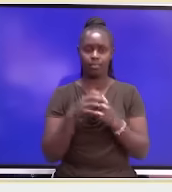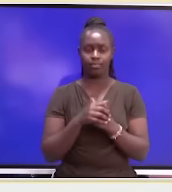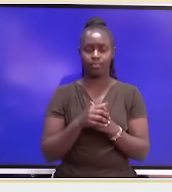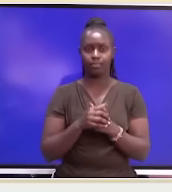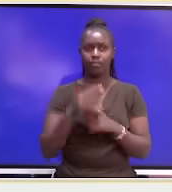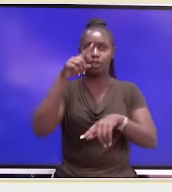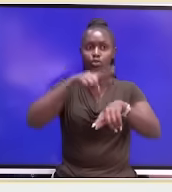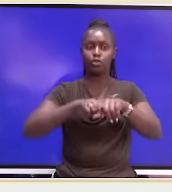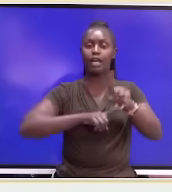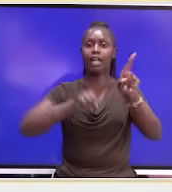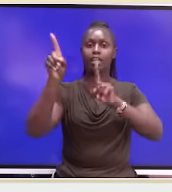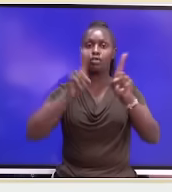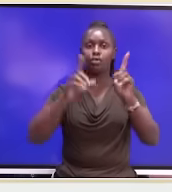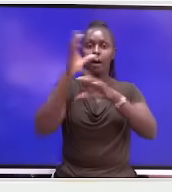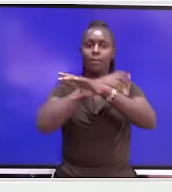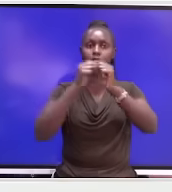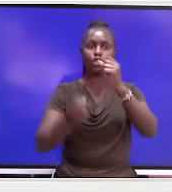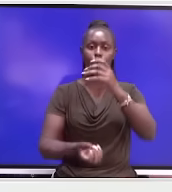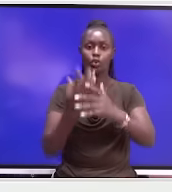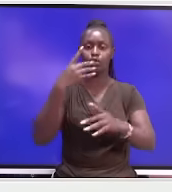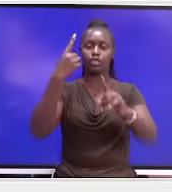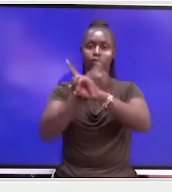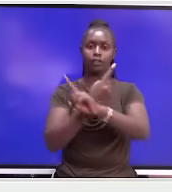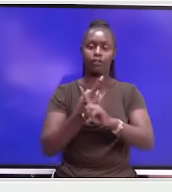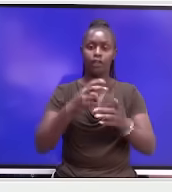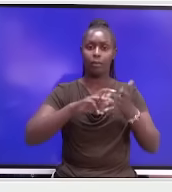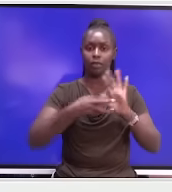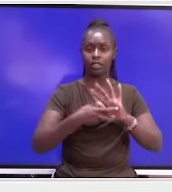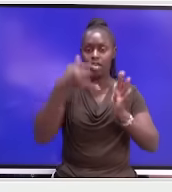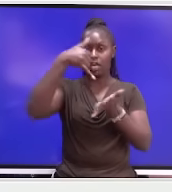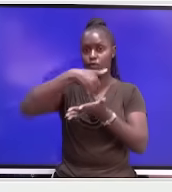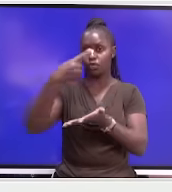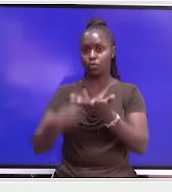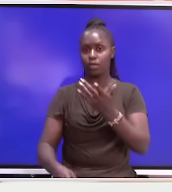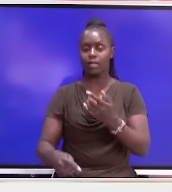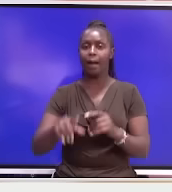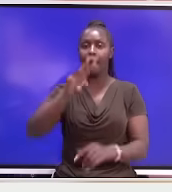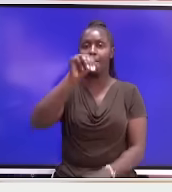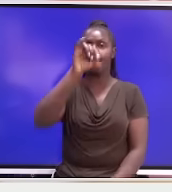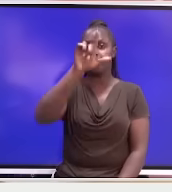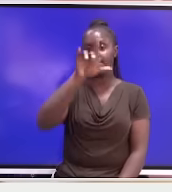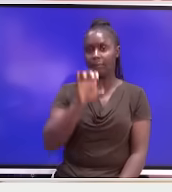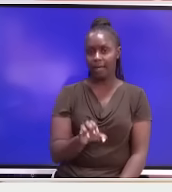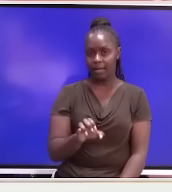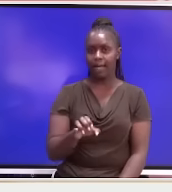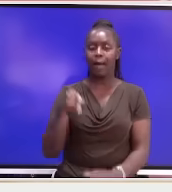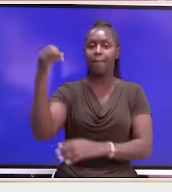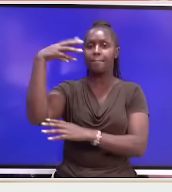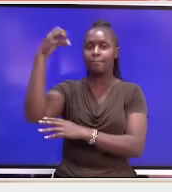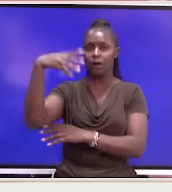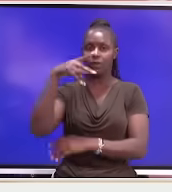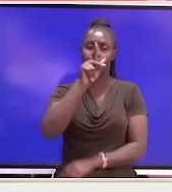During the tour, the president launched several projects, among them the last mile electricity connectivity project in